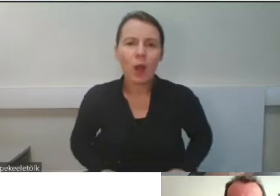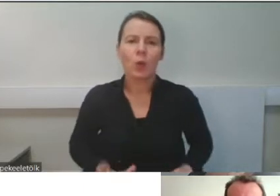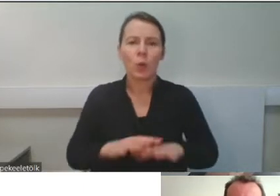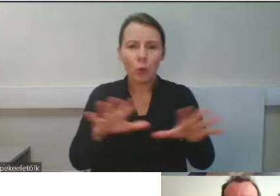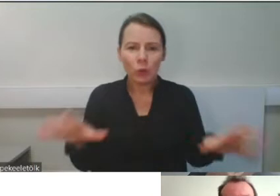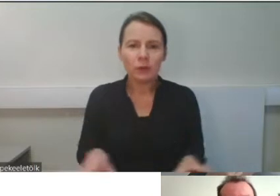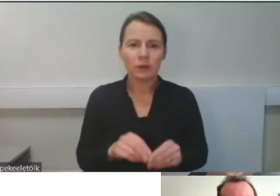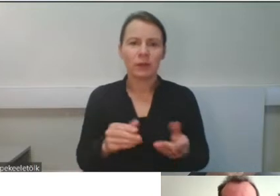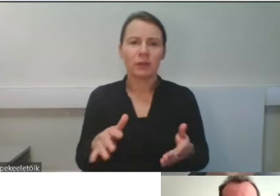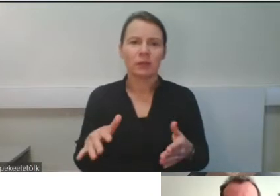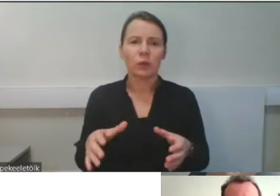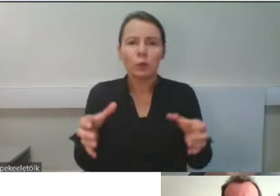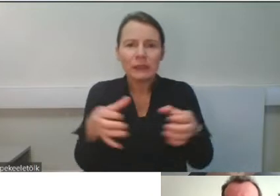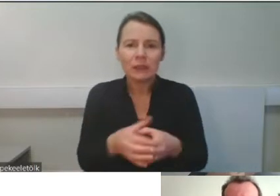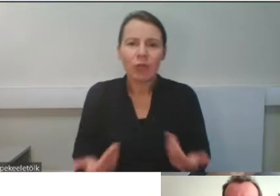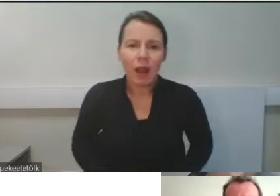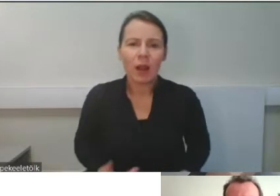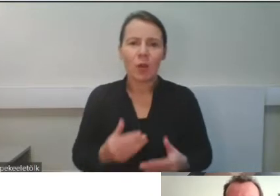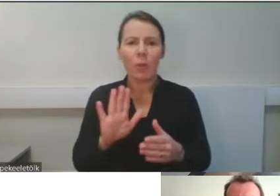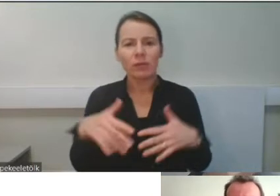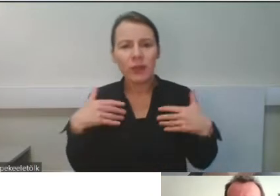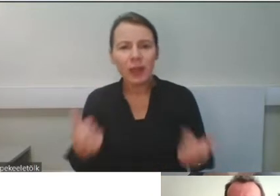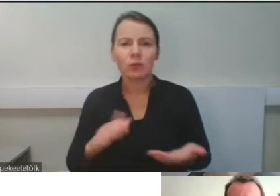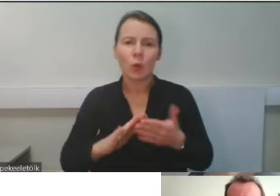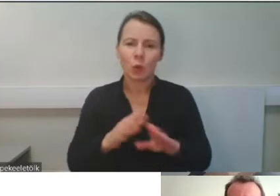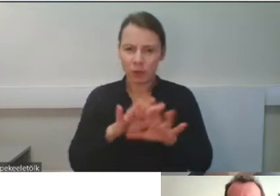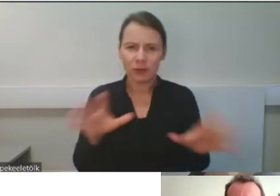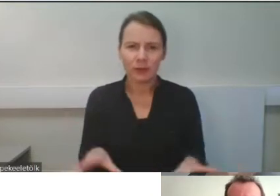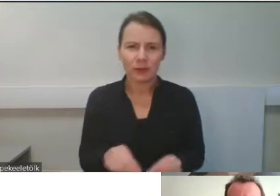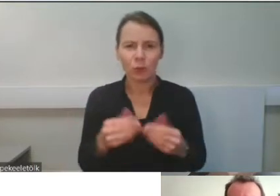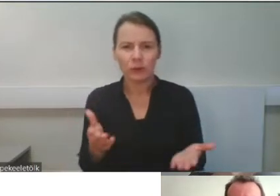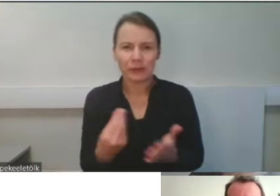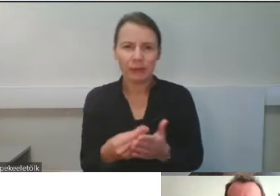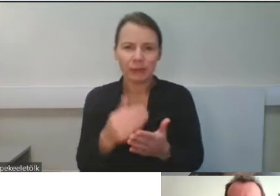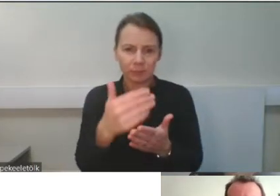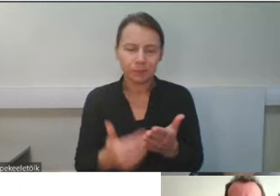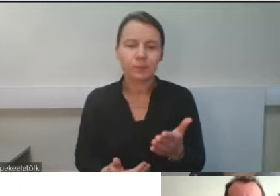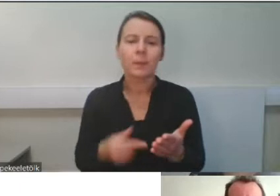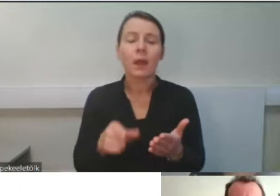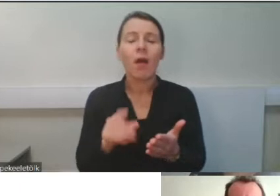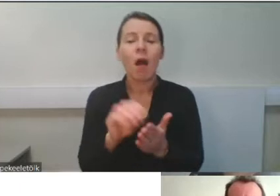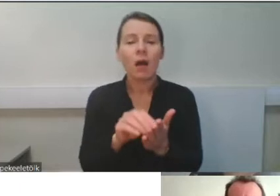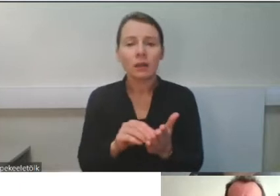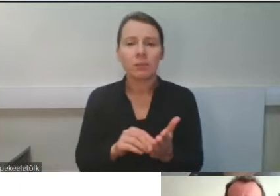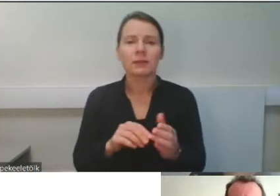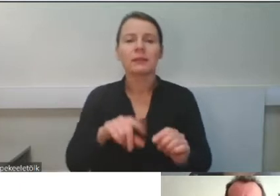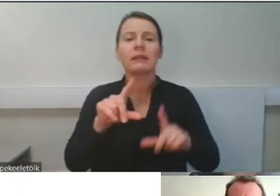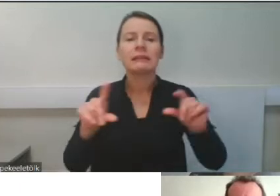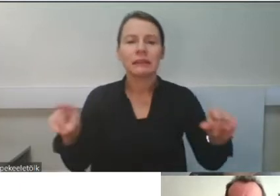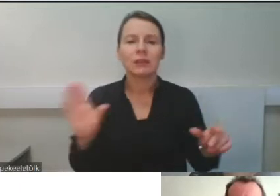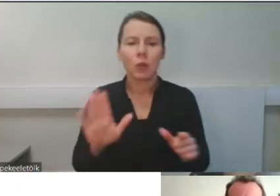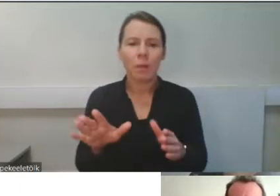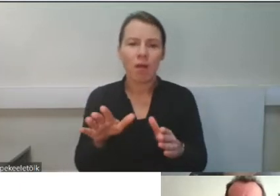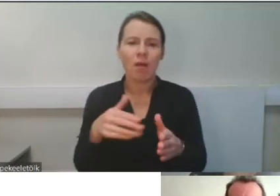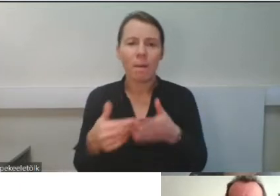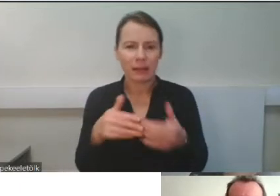on sotsiaalkindlustusameti andmetel ametlikult puuderaskusaste või siis näiteks töötukassa andmetel vähenenud